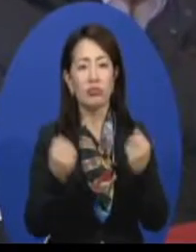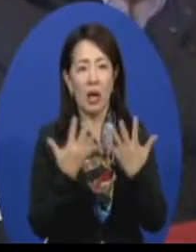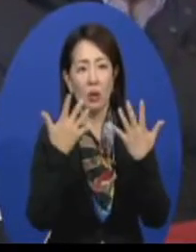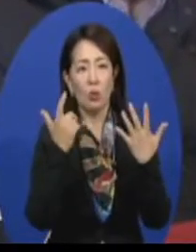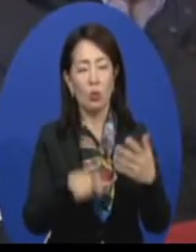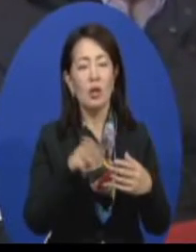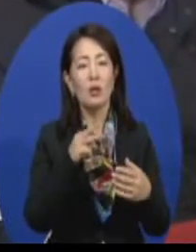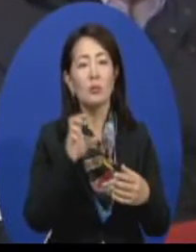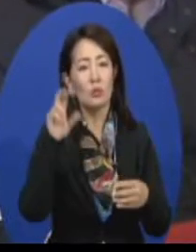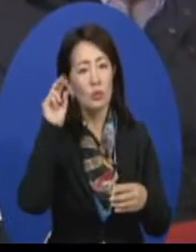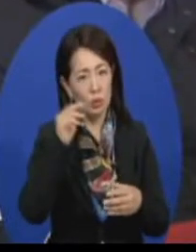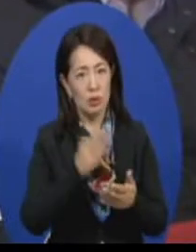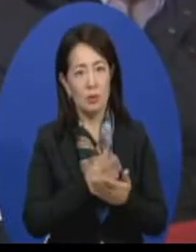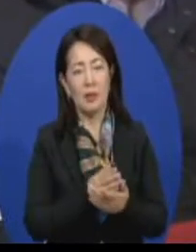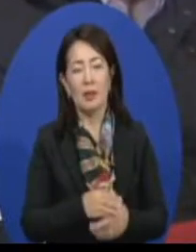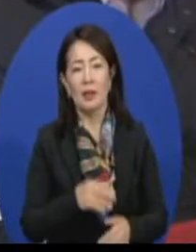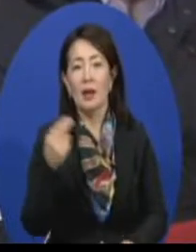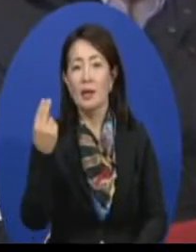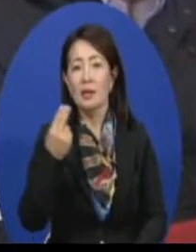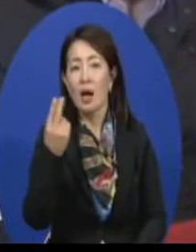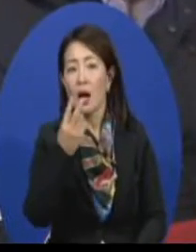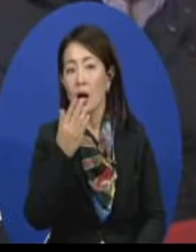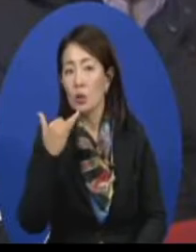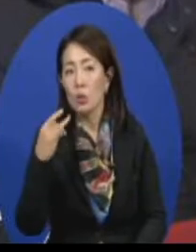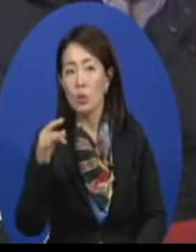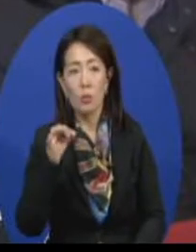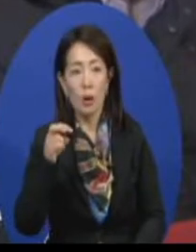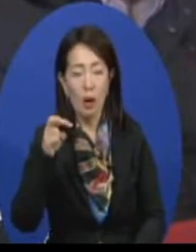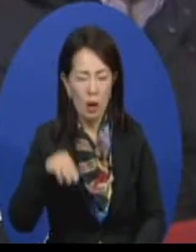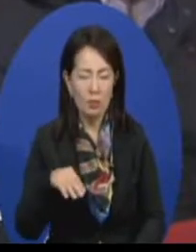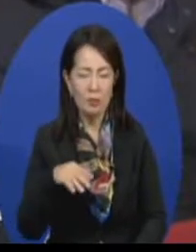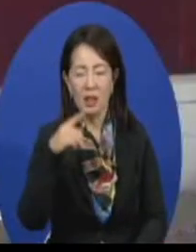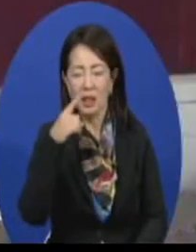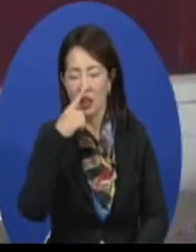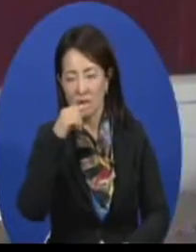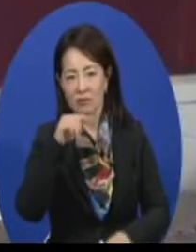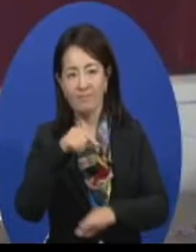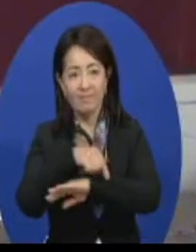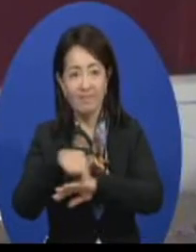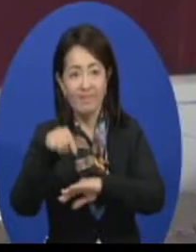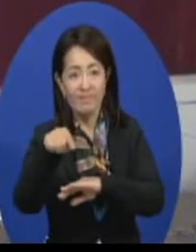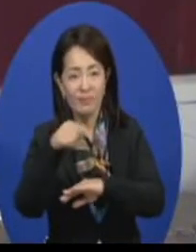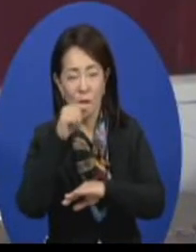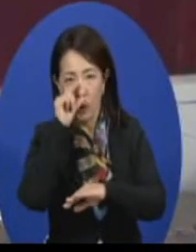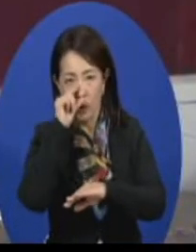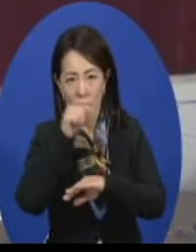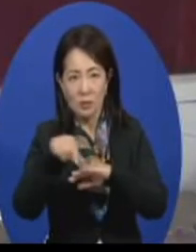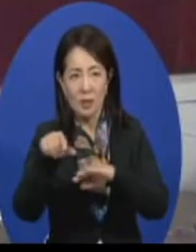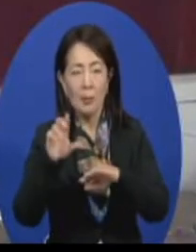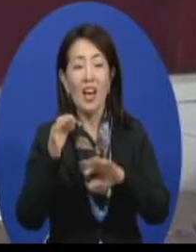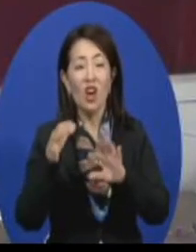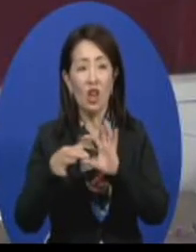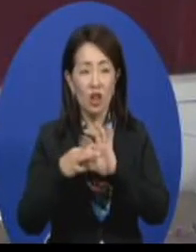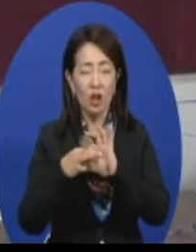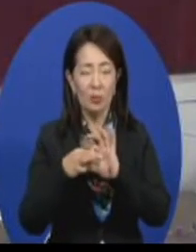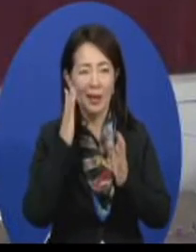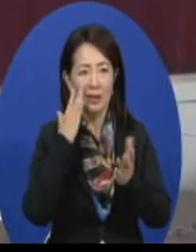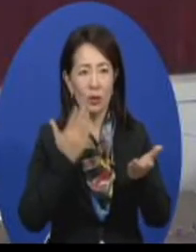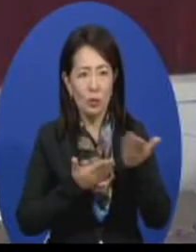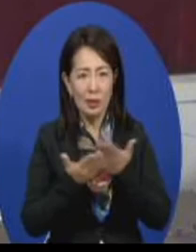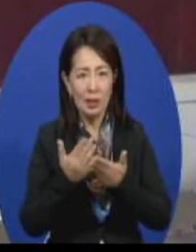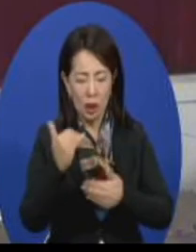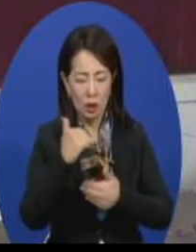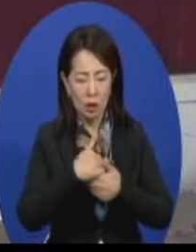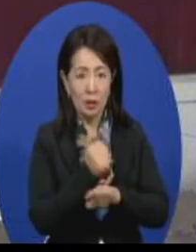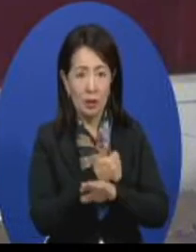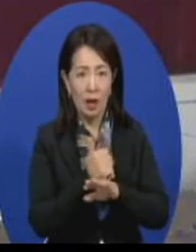хасагдаад Цагаан нуурын бомтоор Оросын холбооны улстай мөн Хятад улстай хилдэг Баян Өлгийн аймагт гадаад худалдаа хөгжсөн. Энэ жилээс дотоодын аялал